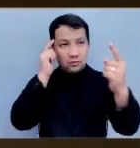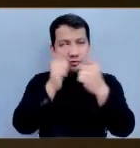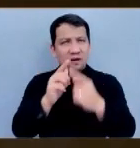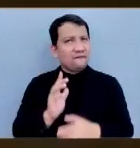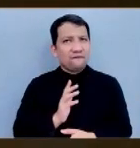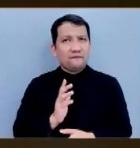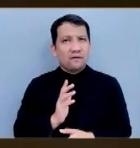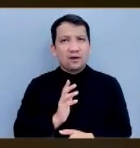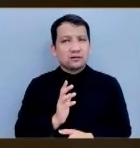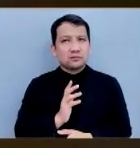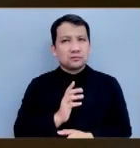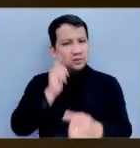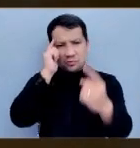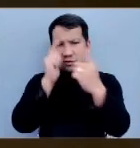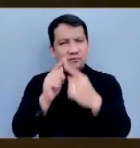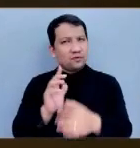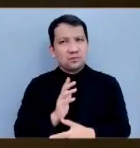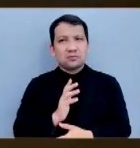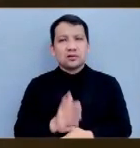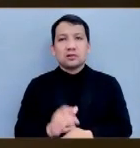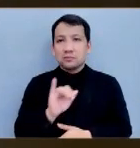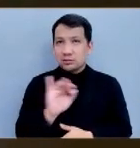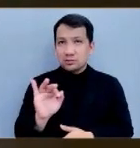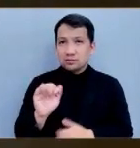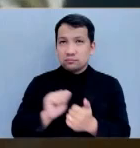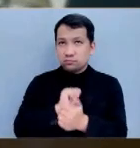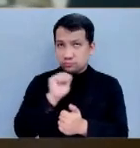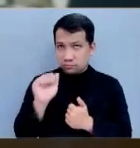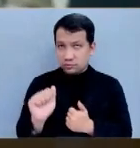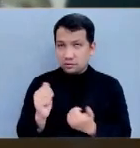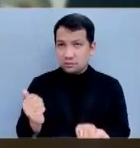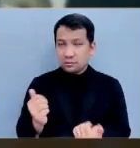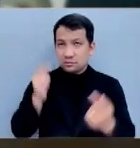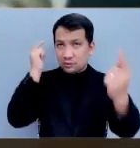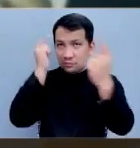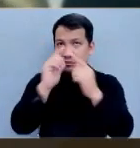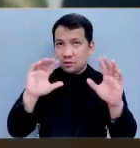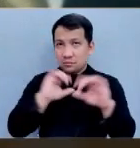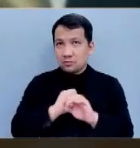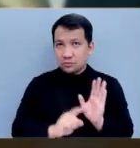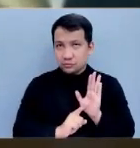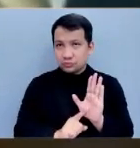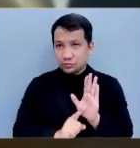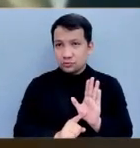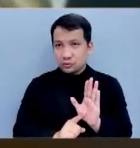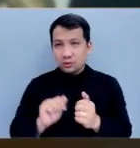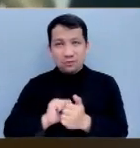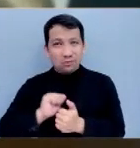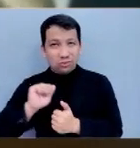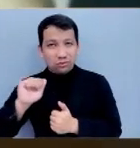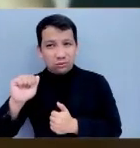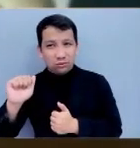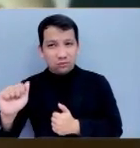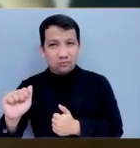ka ng dream. Okay yon. But if you are too far away, instead of achieving it, ipapakita mo lumalayo ka ng lumalayo, ay